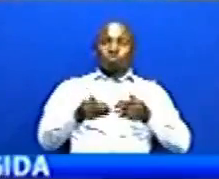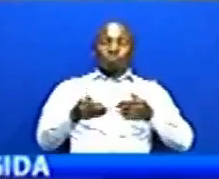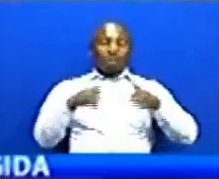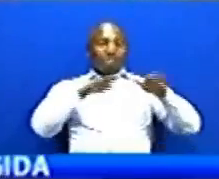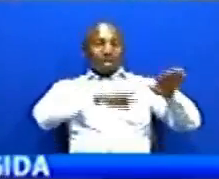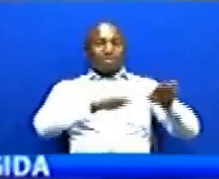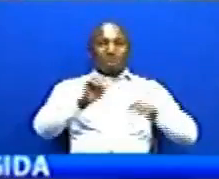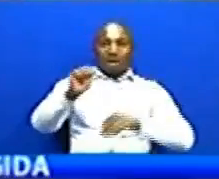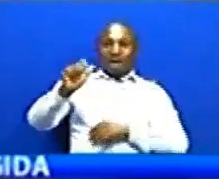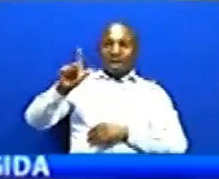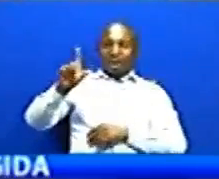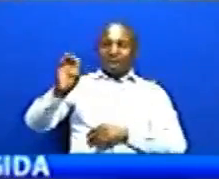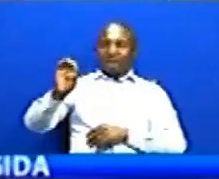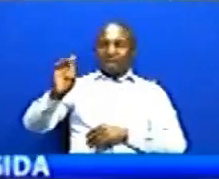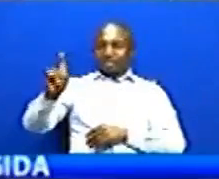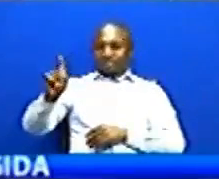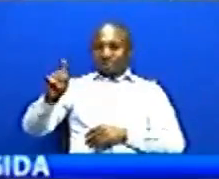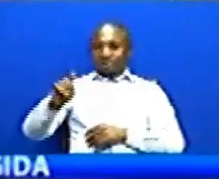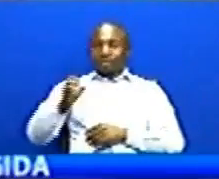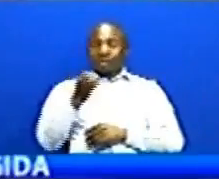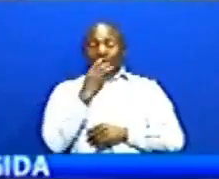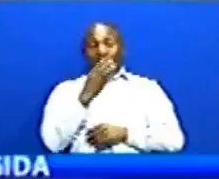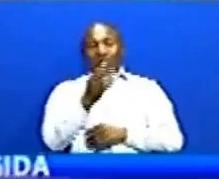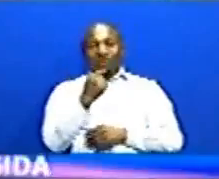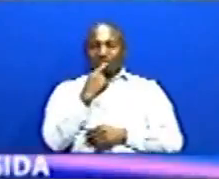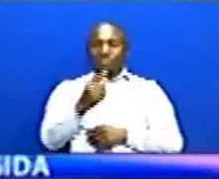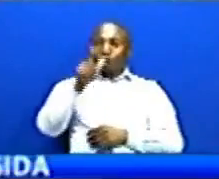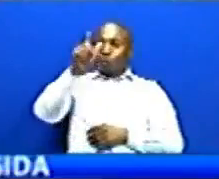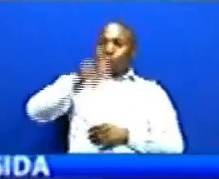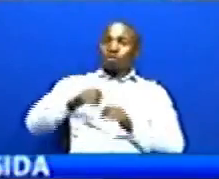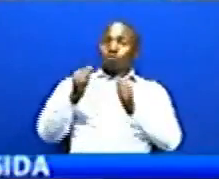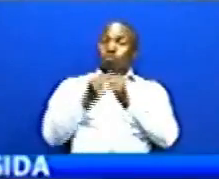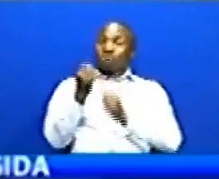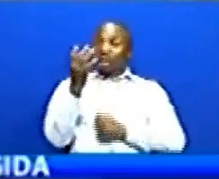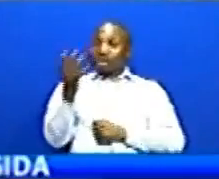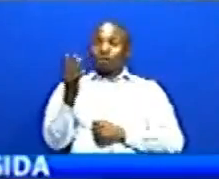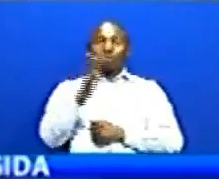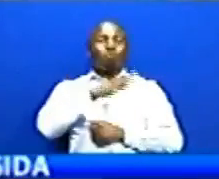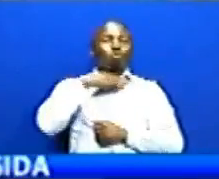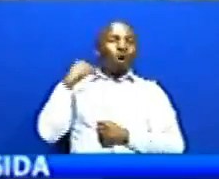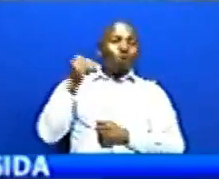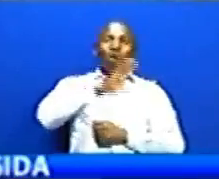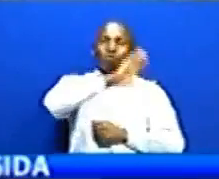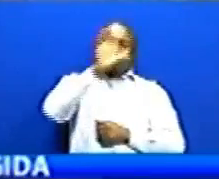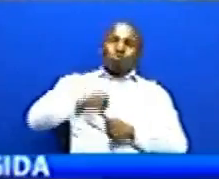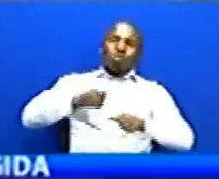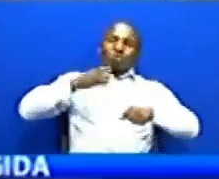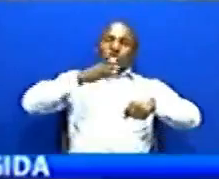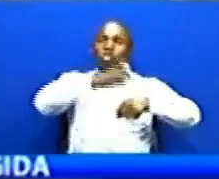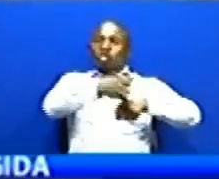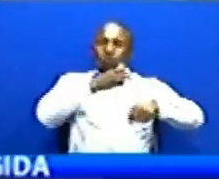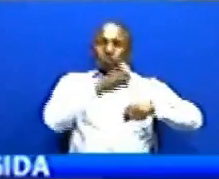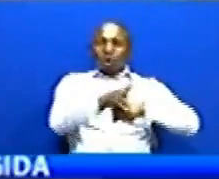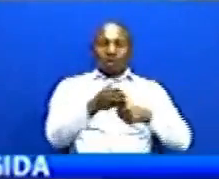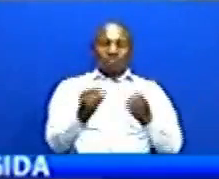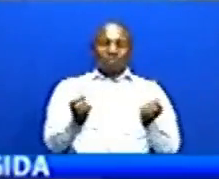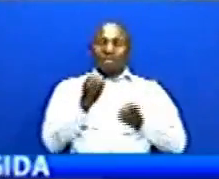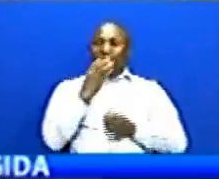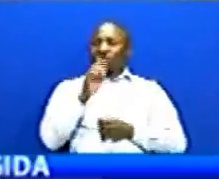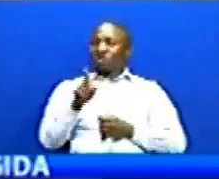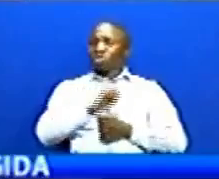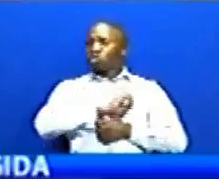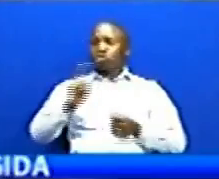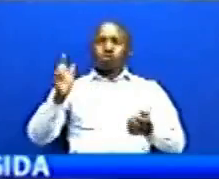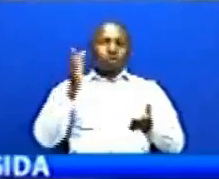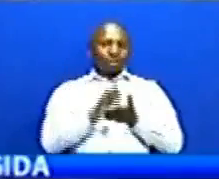Taarifa zozitoa kwamba watu 14 wameuawa wote kwa kuchinjwa. Taarifa zile sio sahihi kama